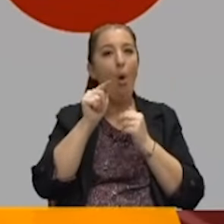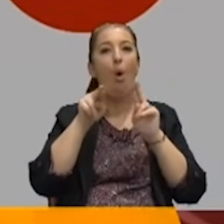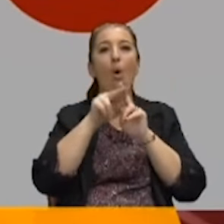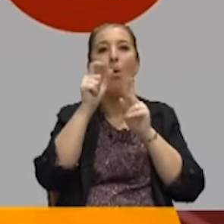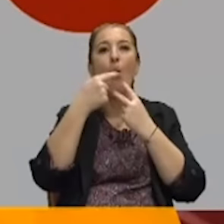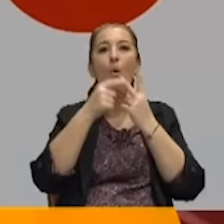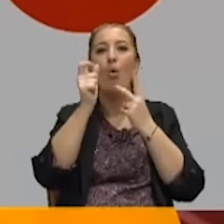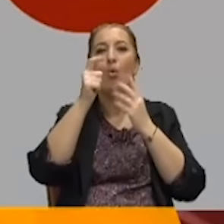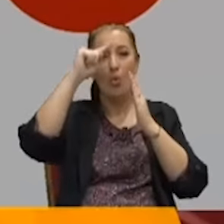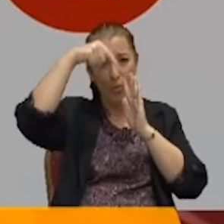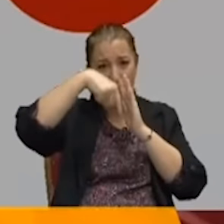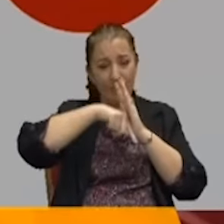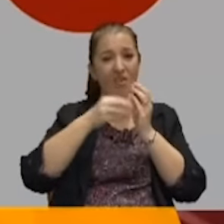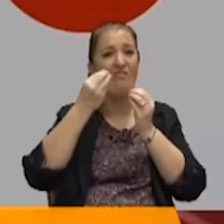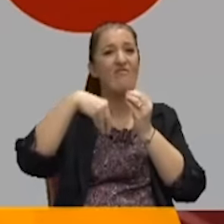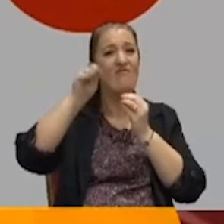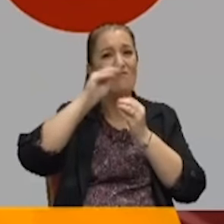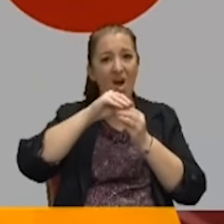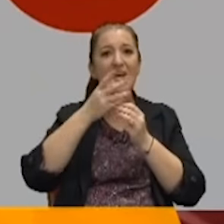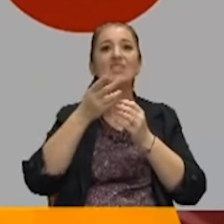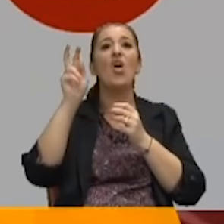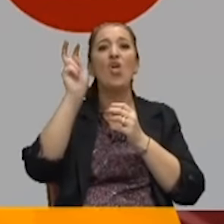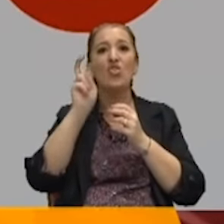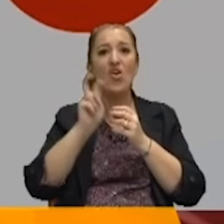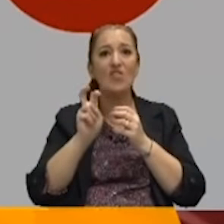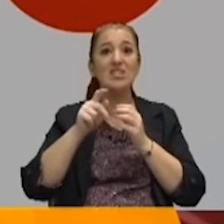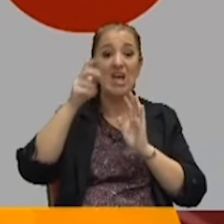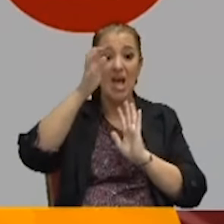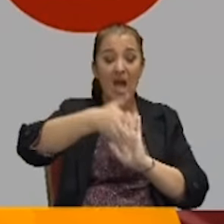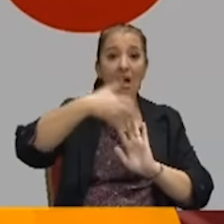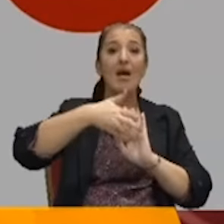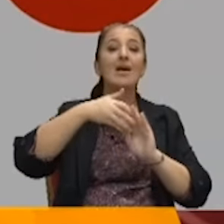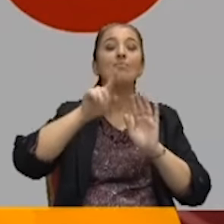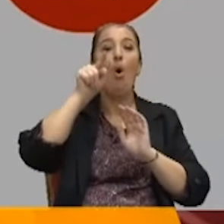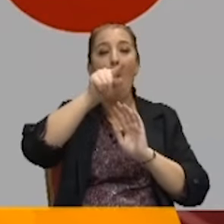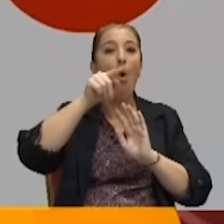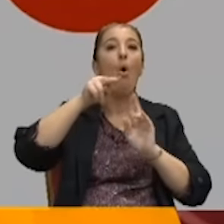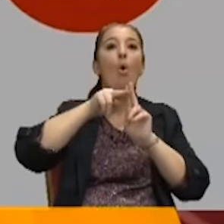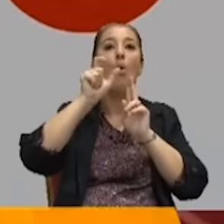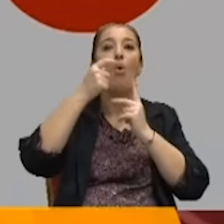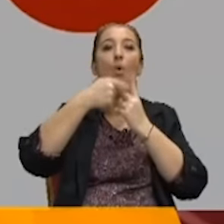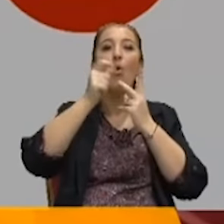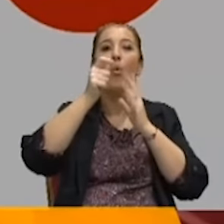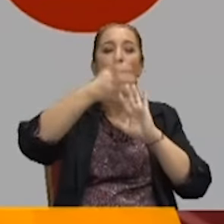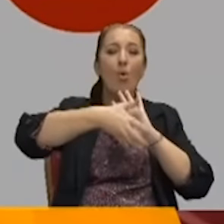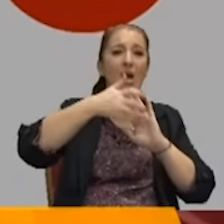faiz lobisi veya döviz lobisi de kazmadı. O kuyuyu